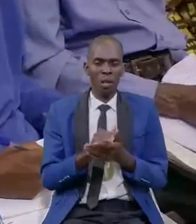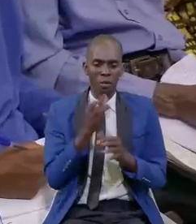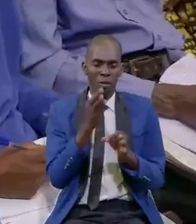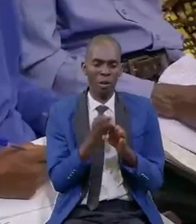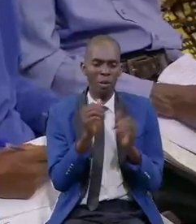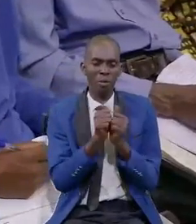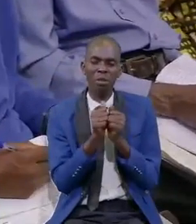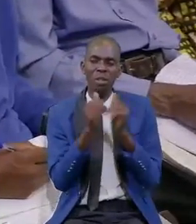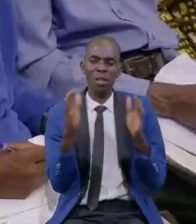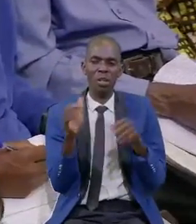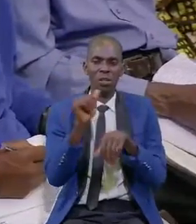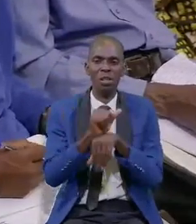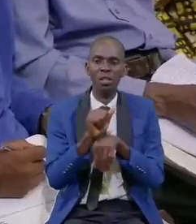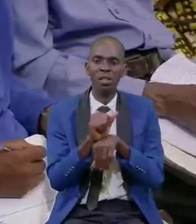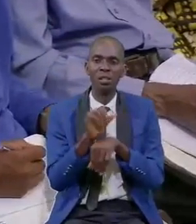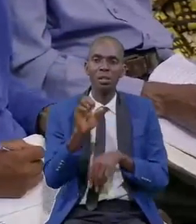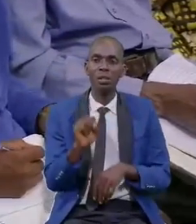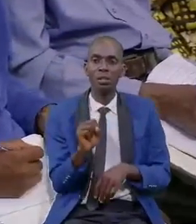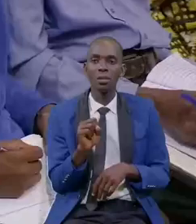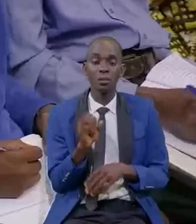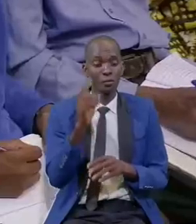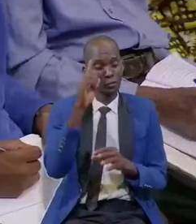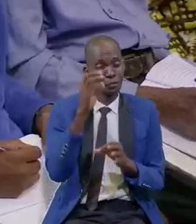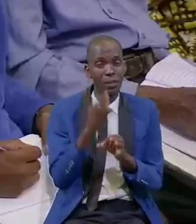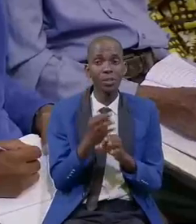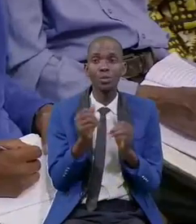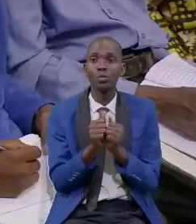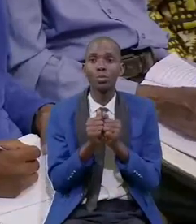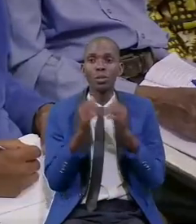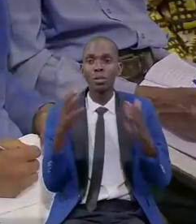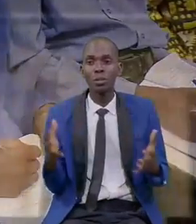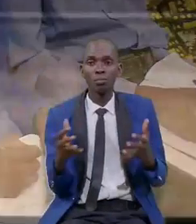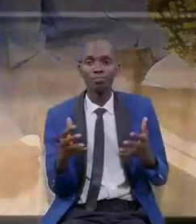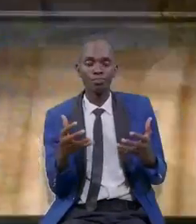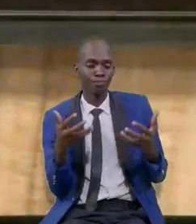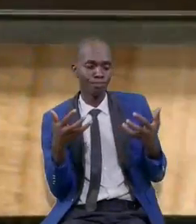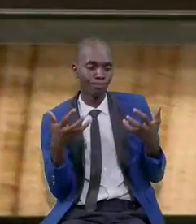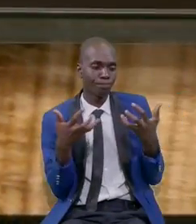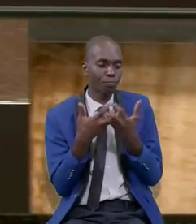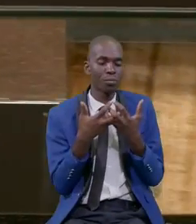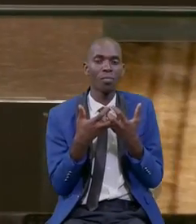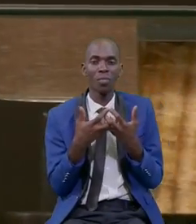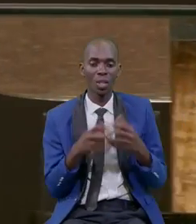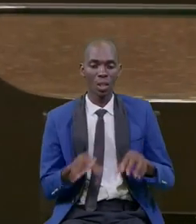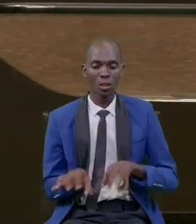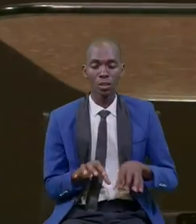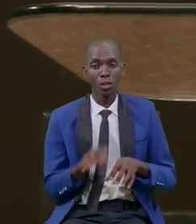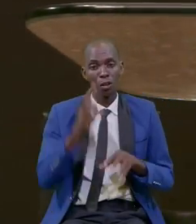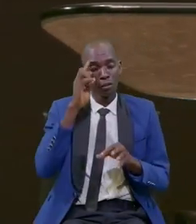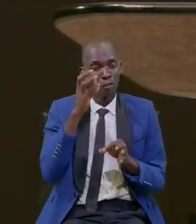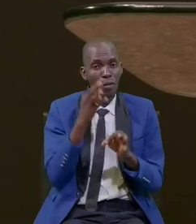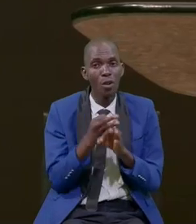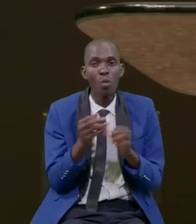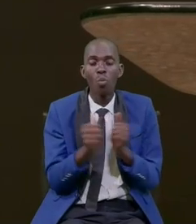sans les œuvres, la foi sans les actions correspondantes, la